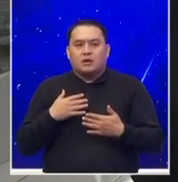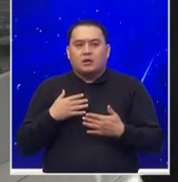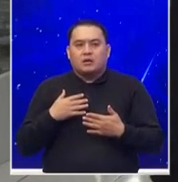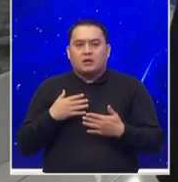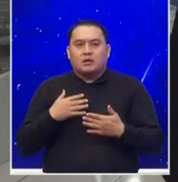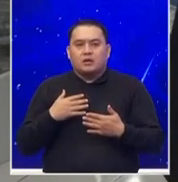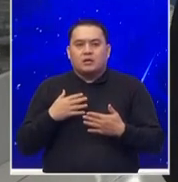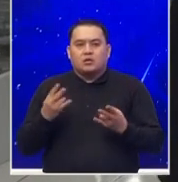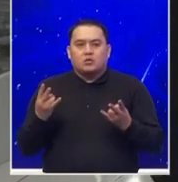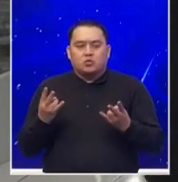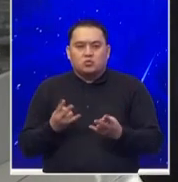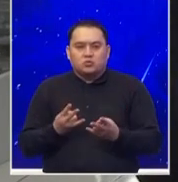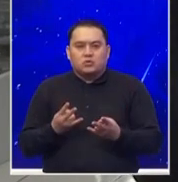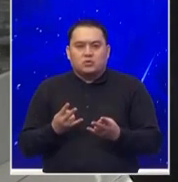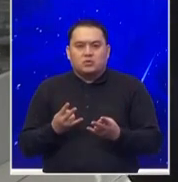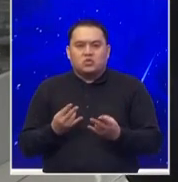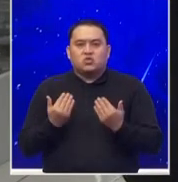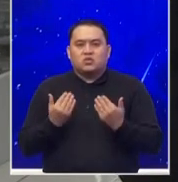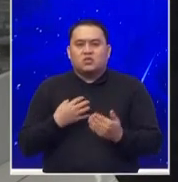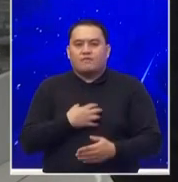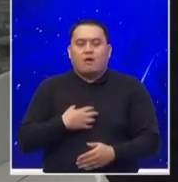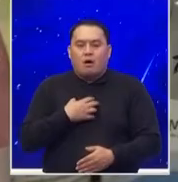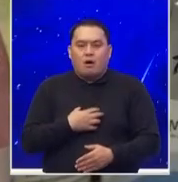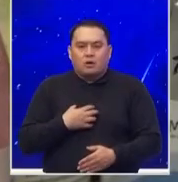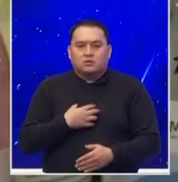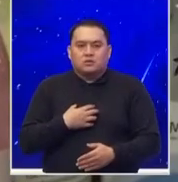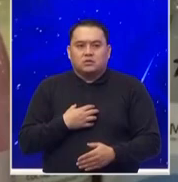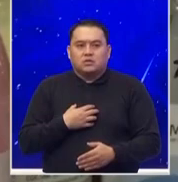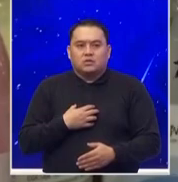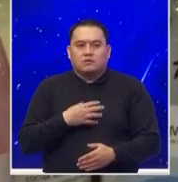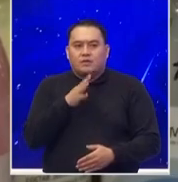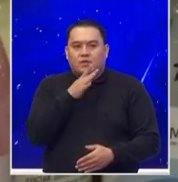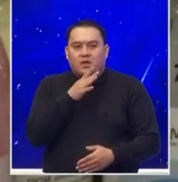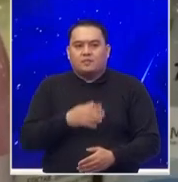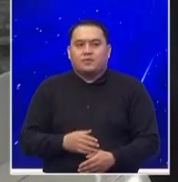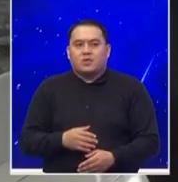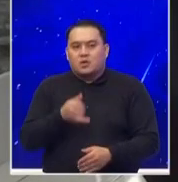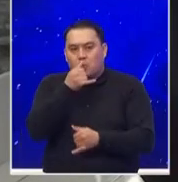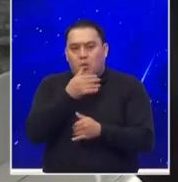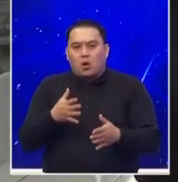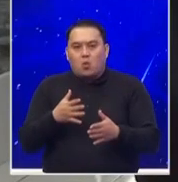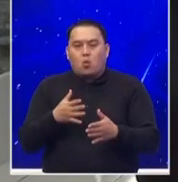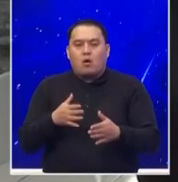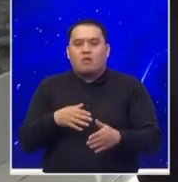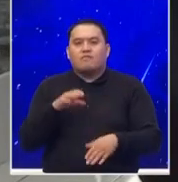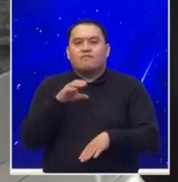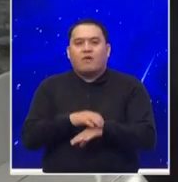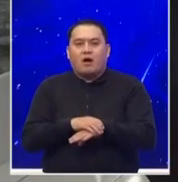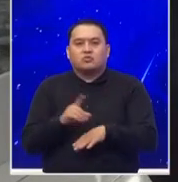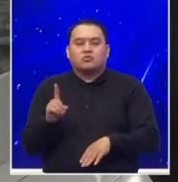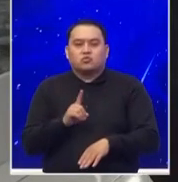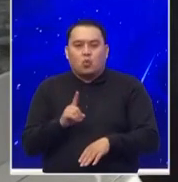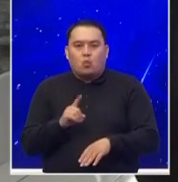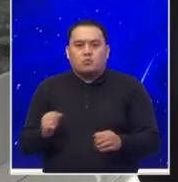которые, в принципе, сейчас очень важны, именно сейчас, в кризисный период. Не могу не отметить тот факт, что